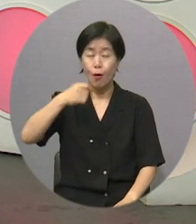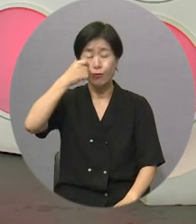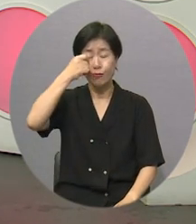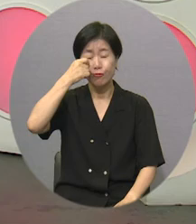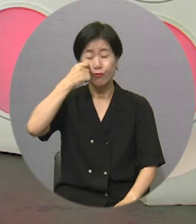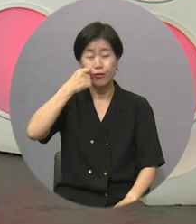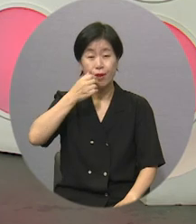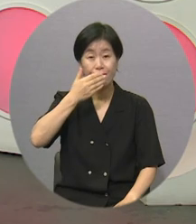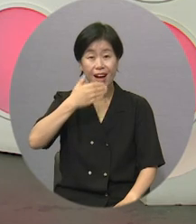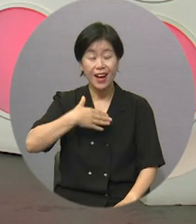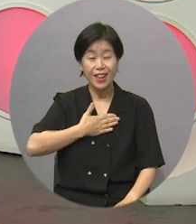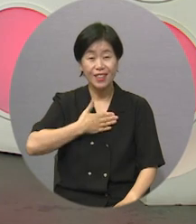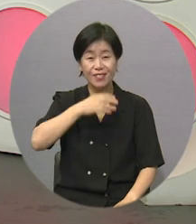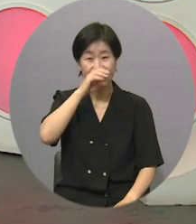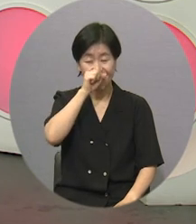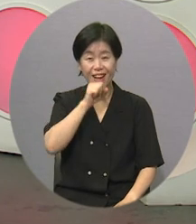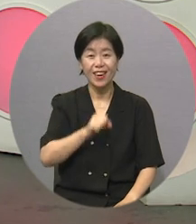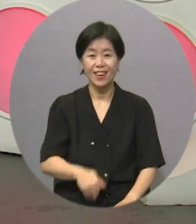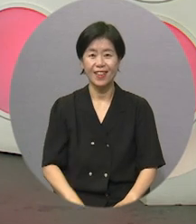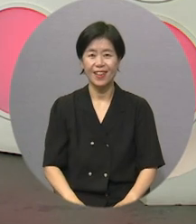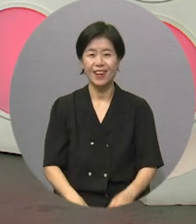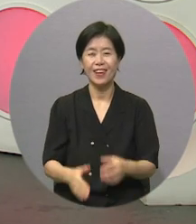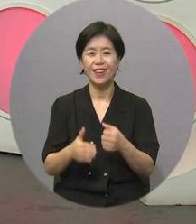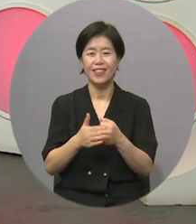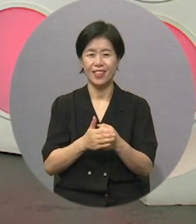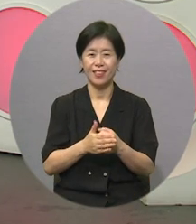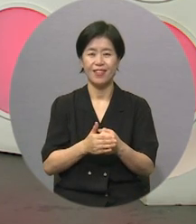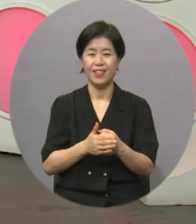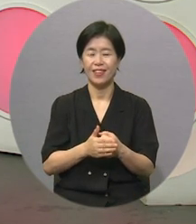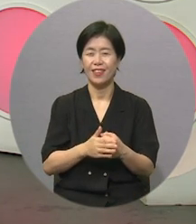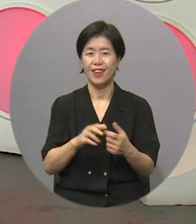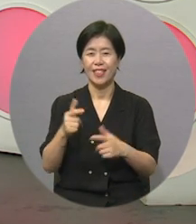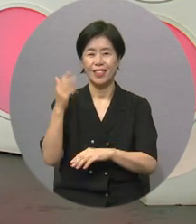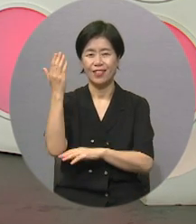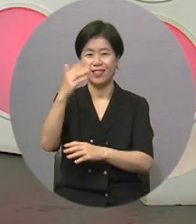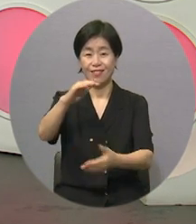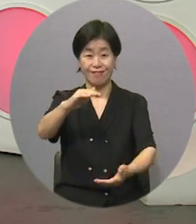있는 감동 사연 많이 듣잖아요. 그러니까 여러분들 많이 많이 감동 사연 보내주세요.